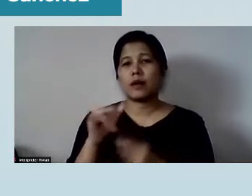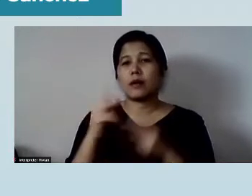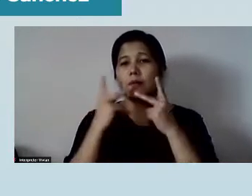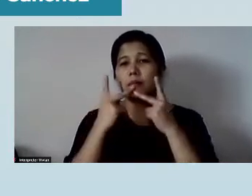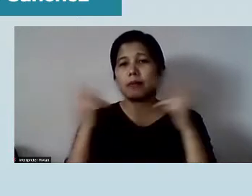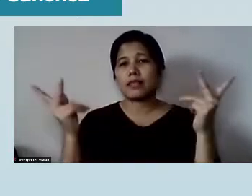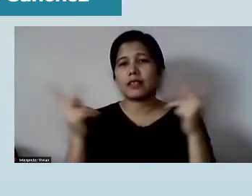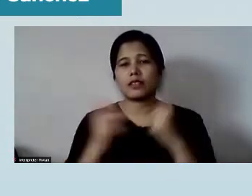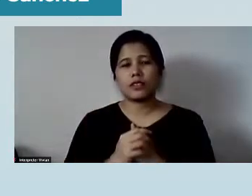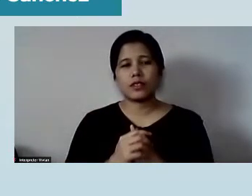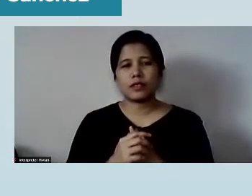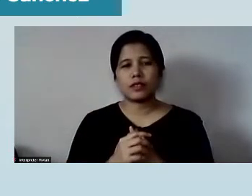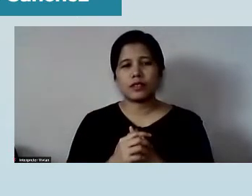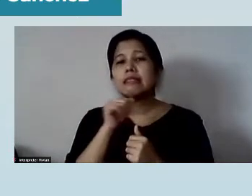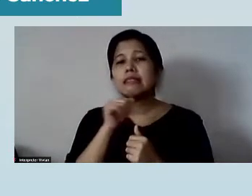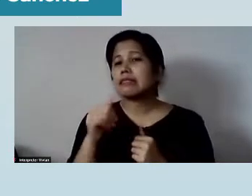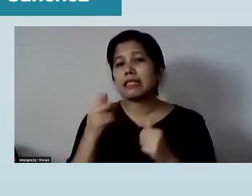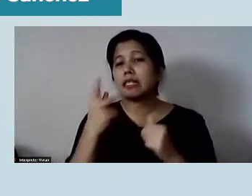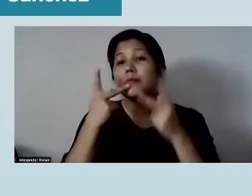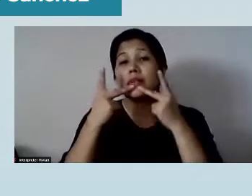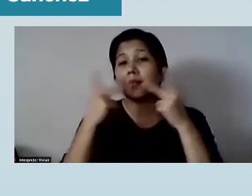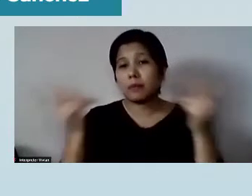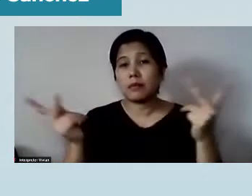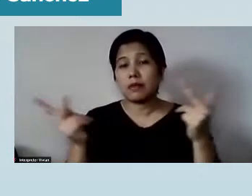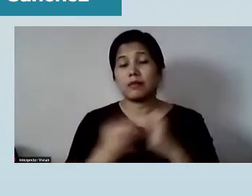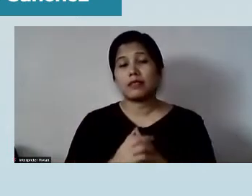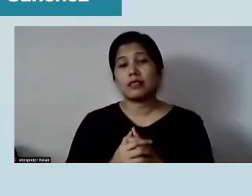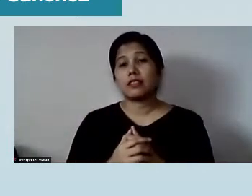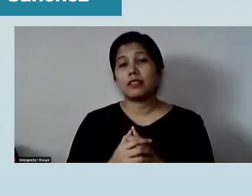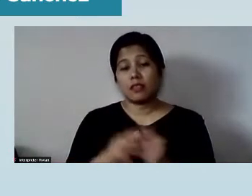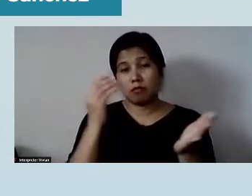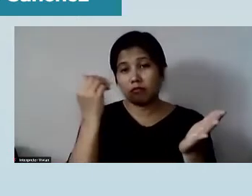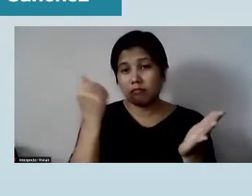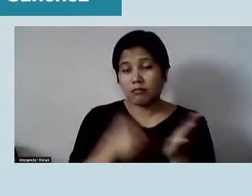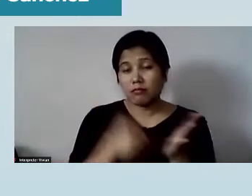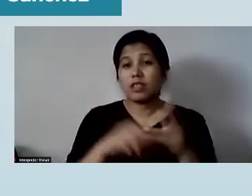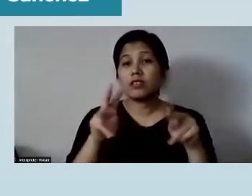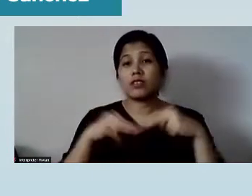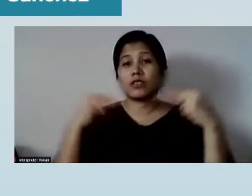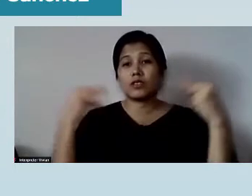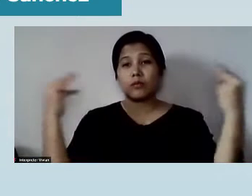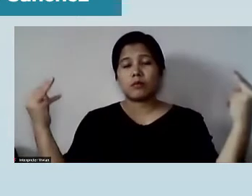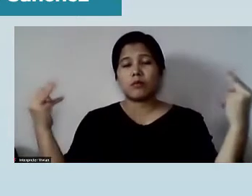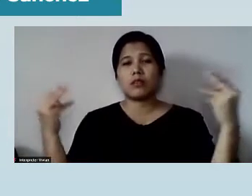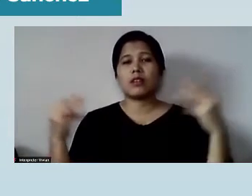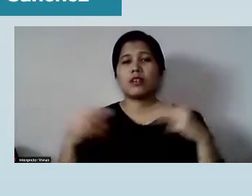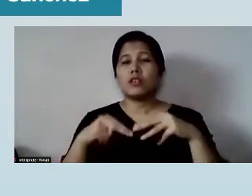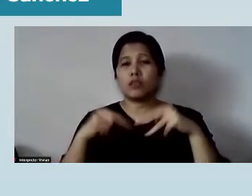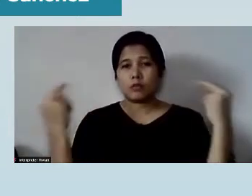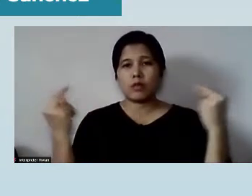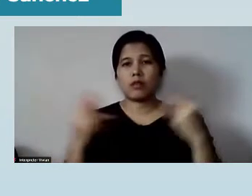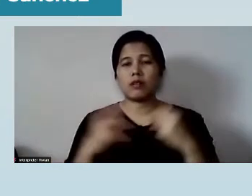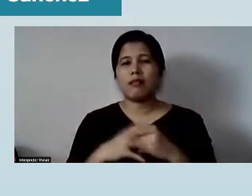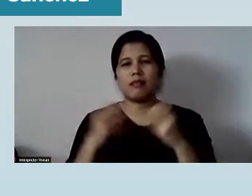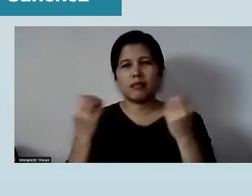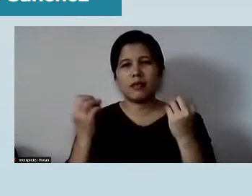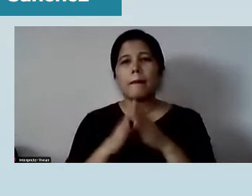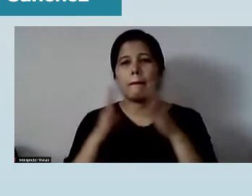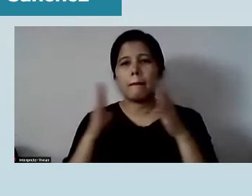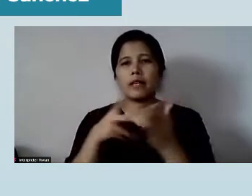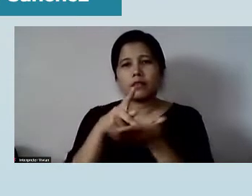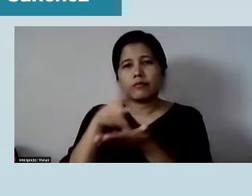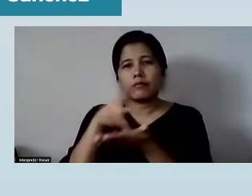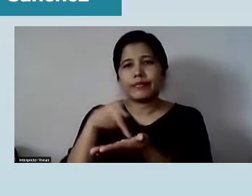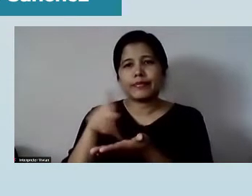natin pinapapublish sa mga newspapers kasi malaki po ang binabayaran natin, and